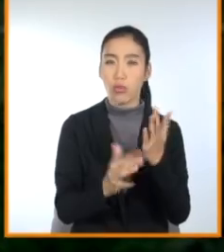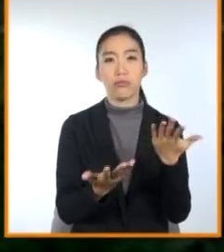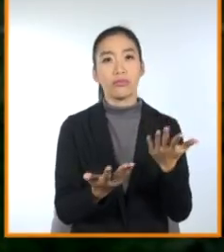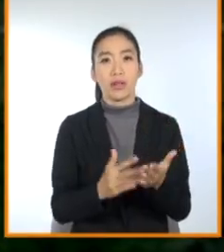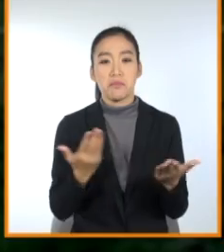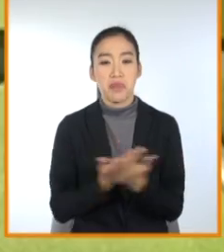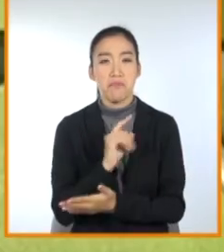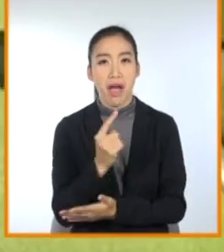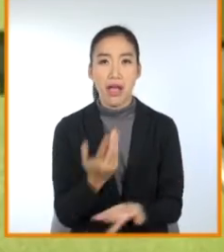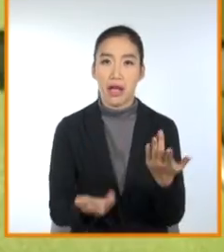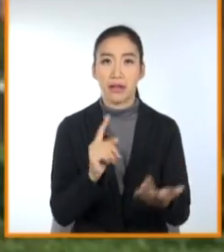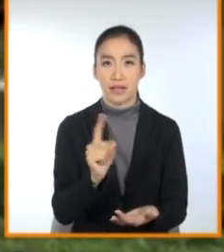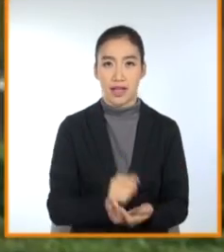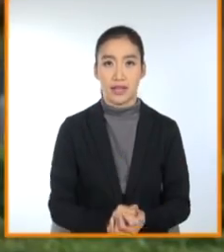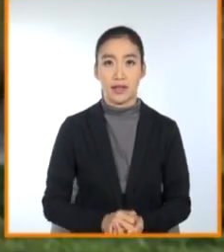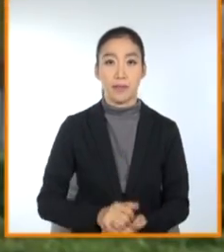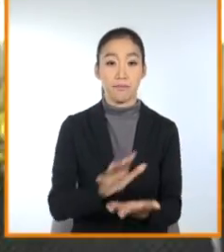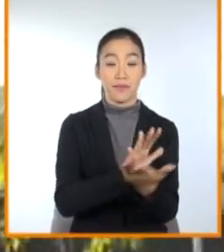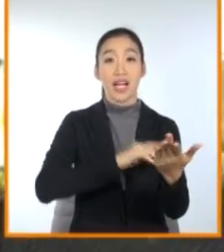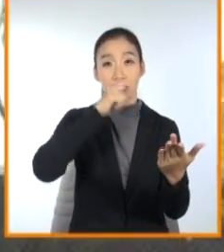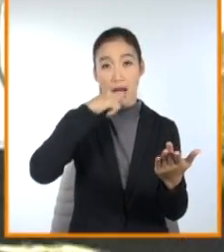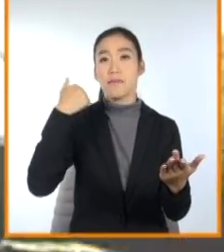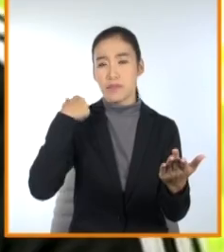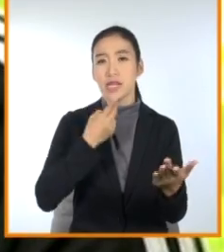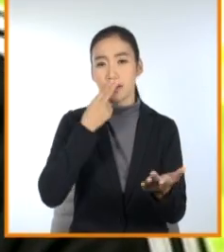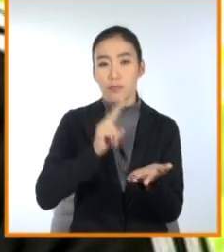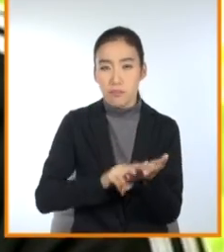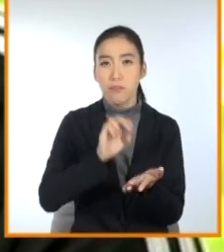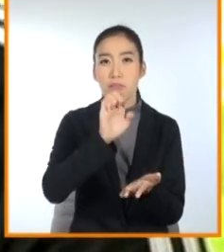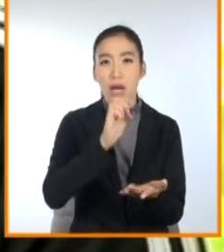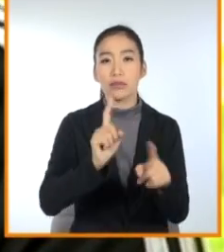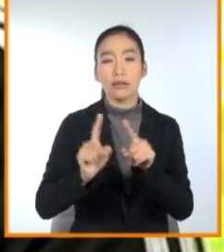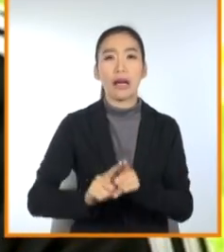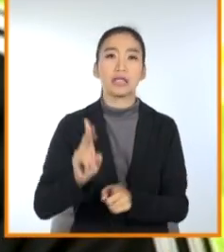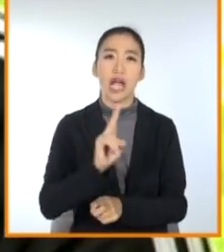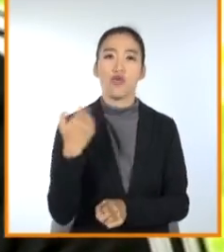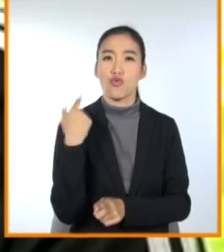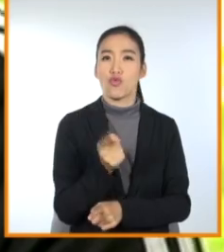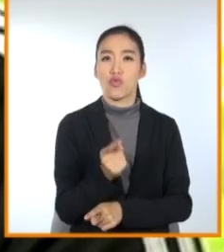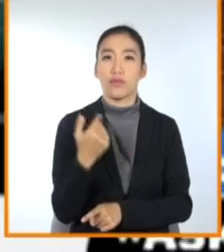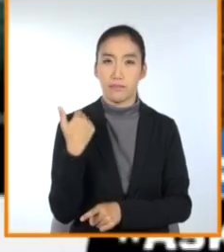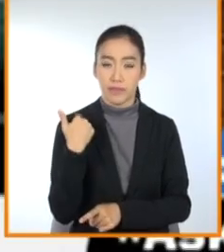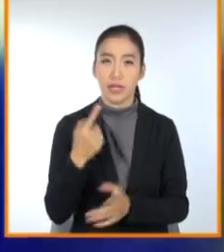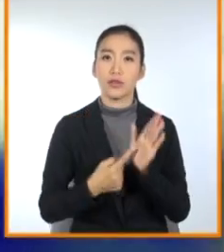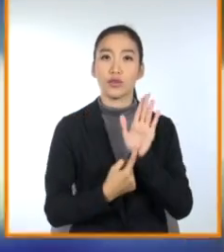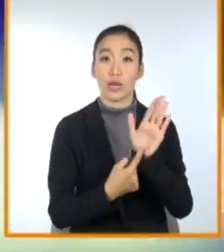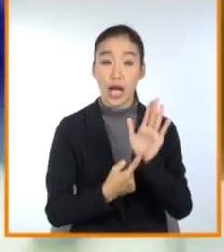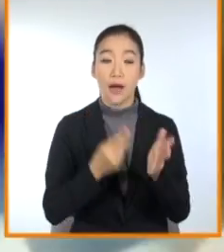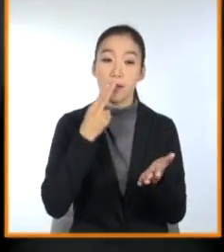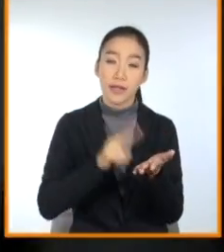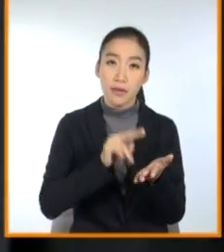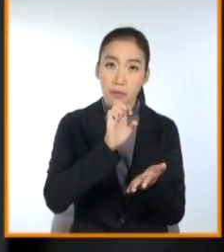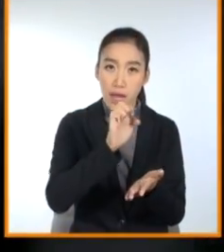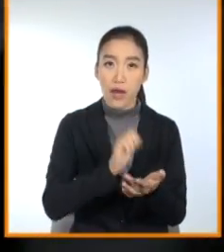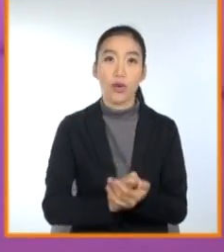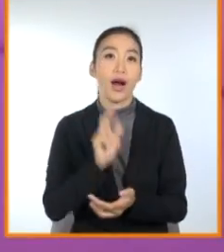ยก็ยังมีผู้ใช้สินทรัพย์ของ Yahoo อยู่เช่นอีเมลการสืบค้นและข้อมูลข่าวสารมีรายงานว่าจนถึงขณ